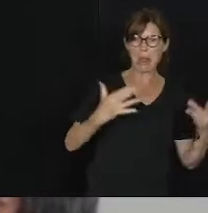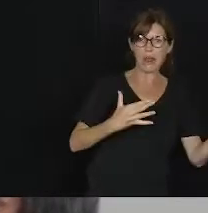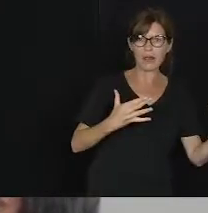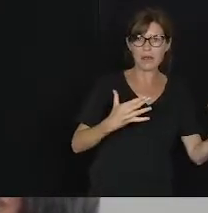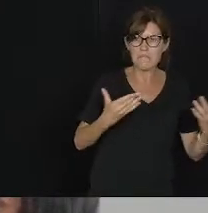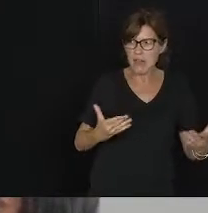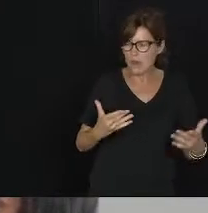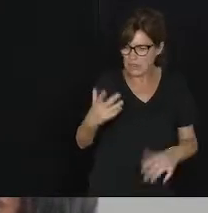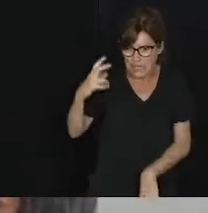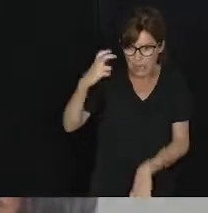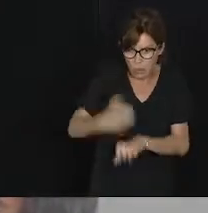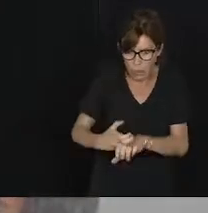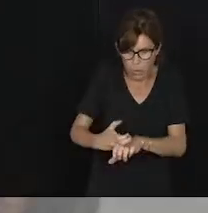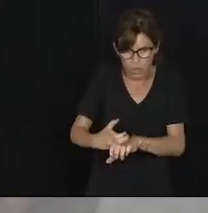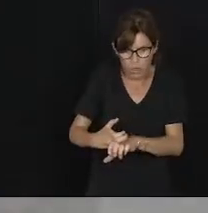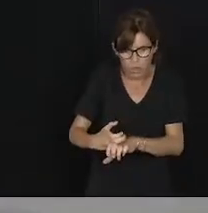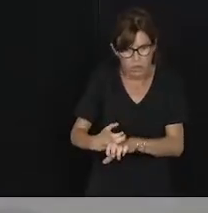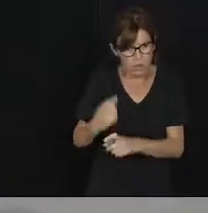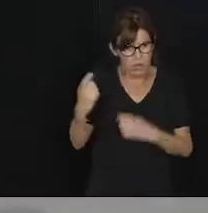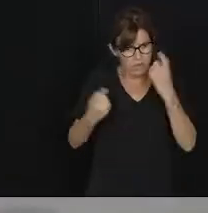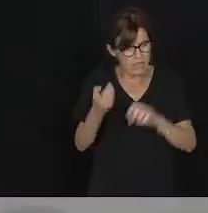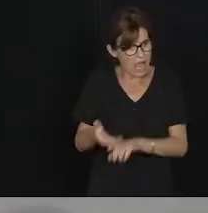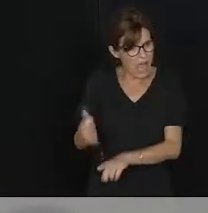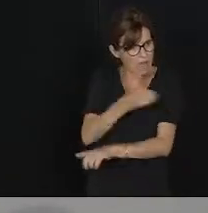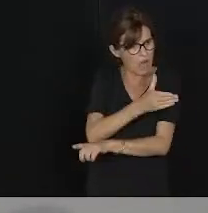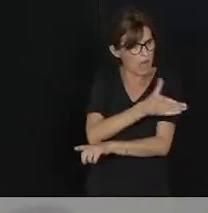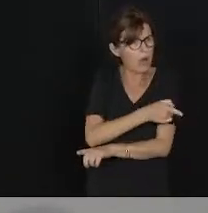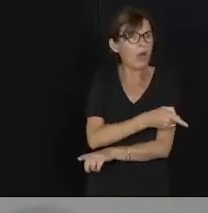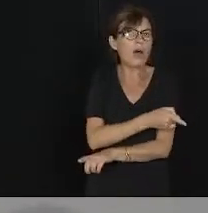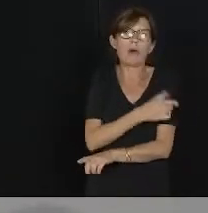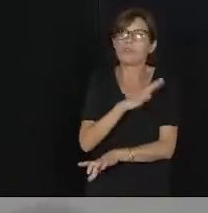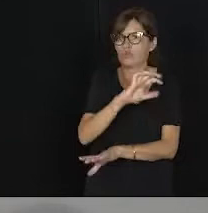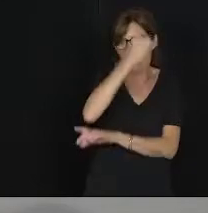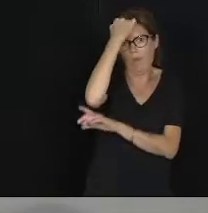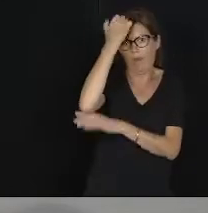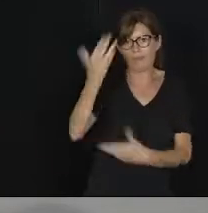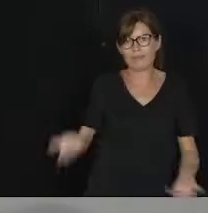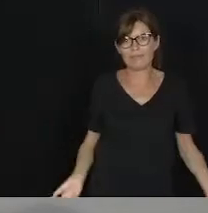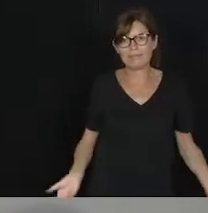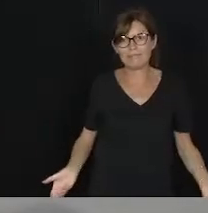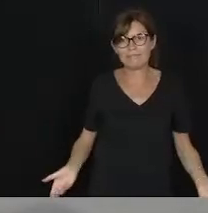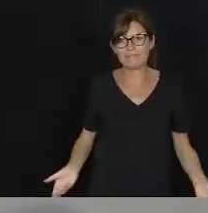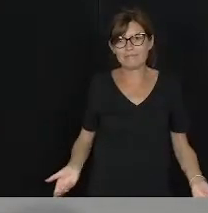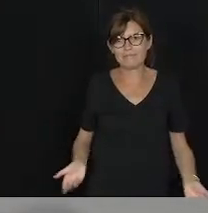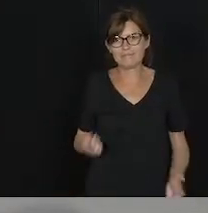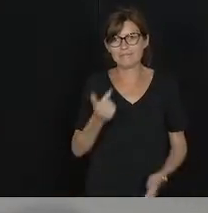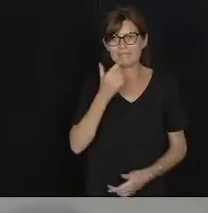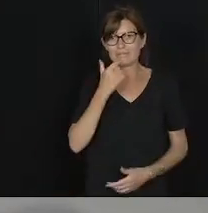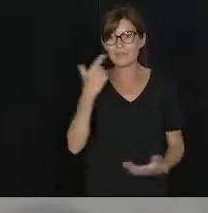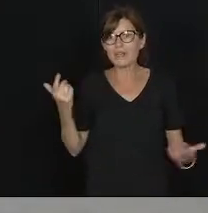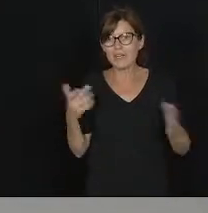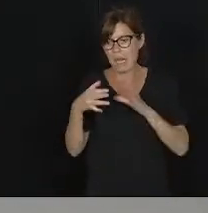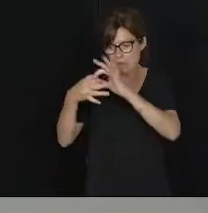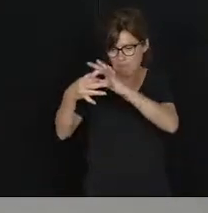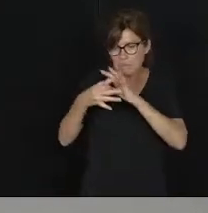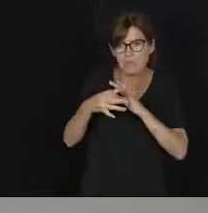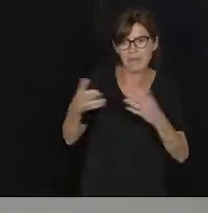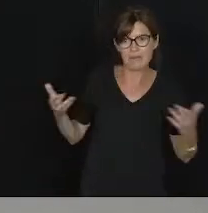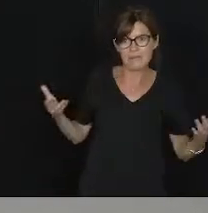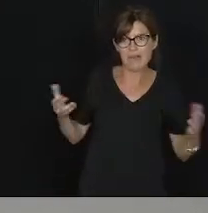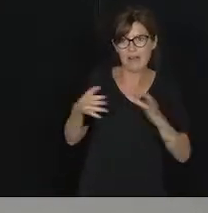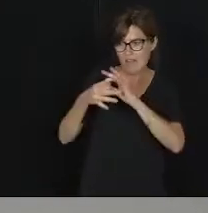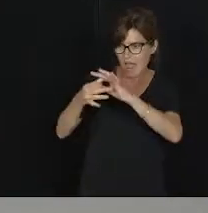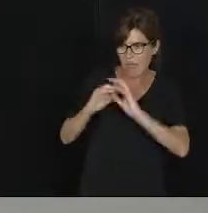dans le passé. » Alors on voit bien ici que face à l'imminence du danger, en fait la perception de la relation conjugale et des